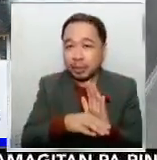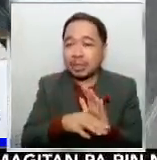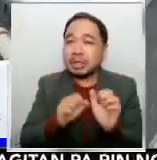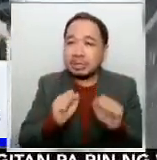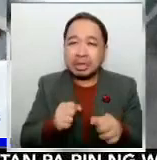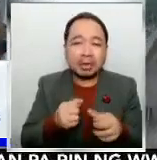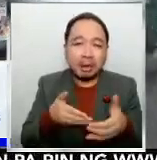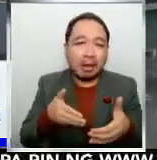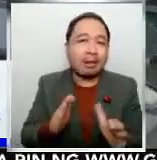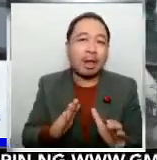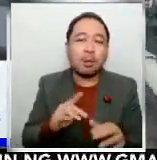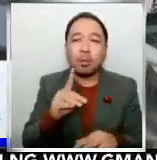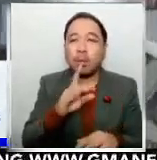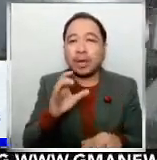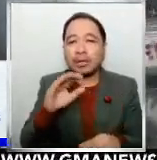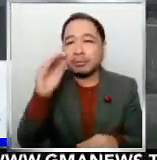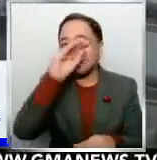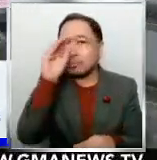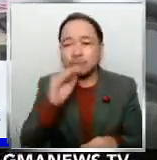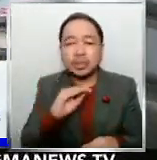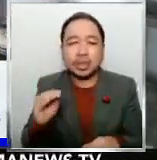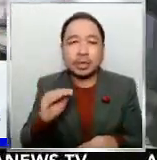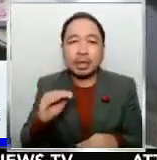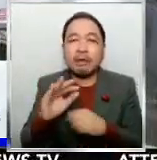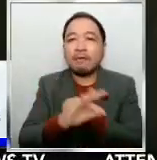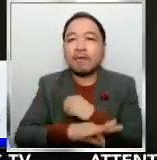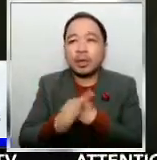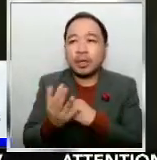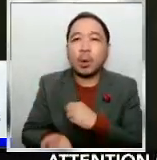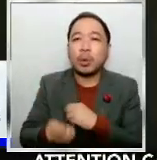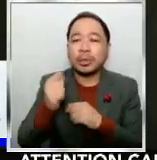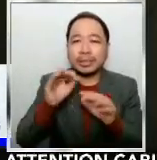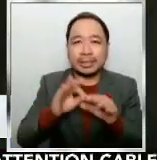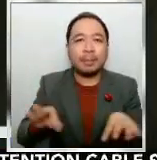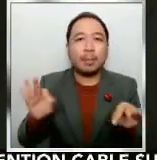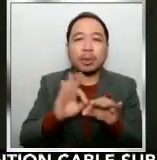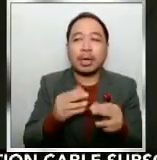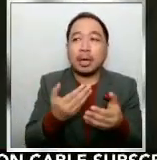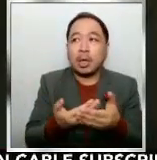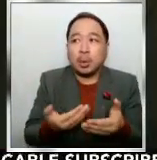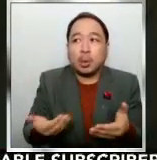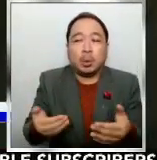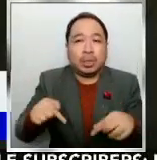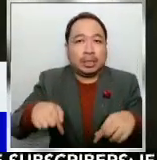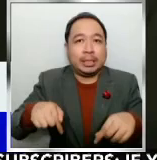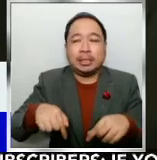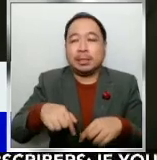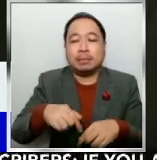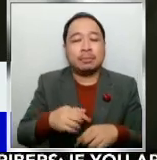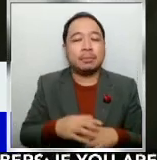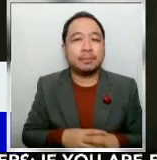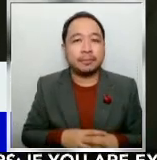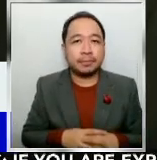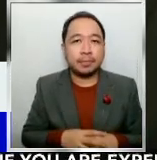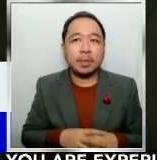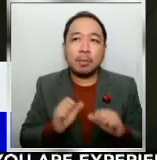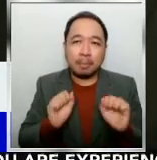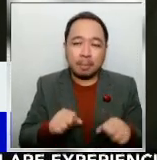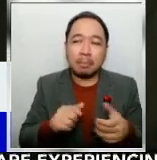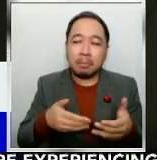ang 100% foreign ownership ng mahalagang utilities. Opening the Constitution for possible amendment or